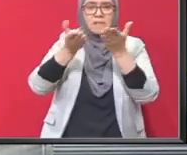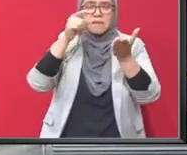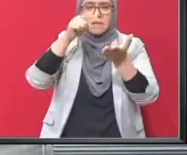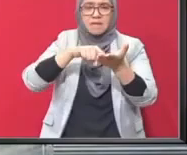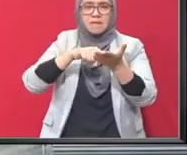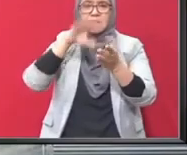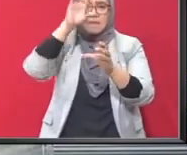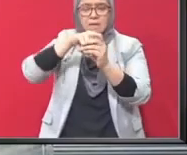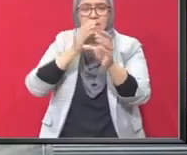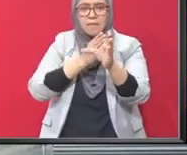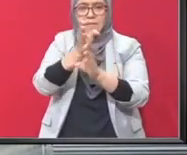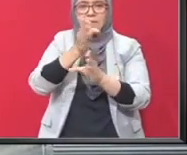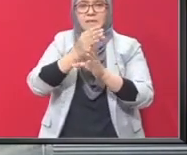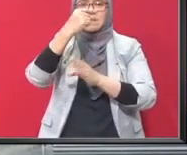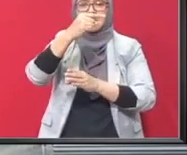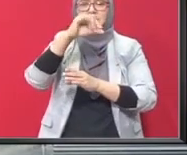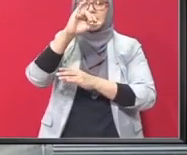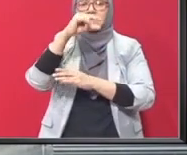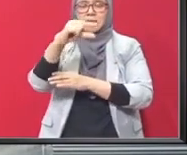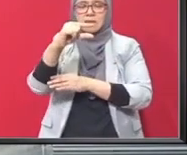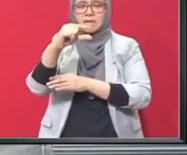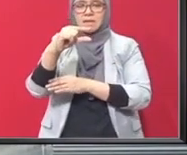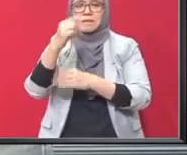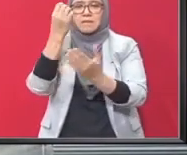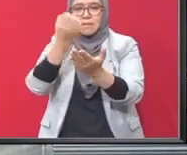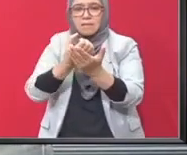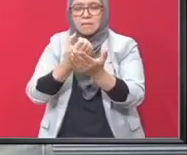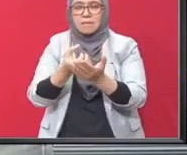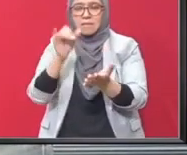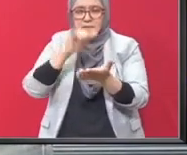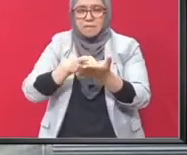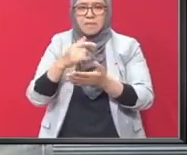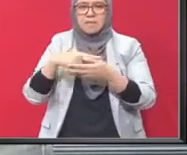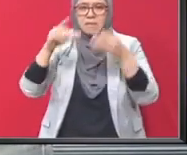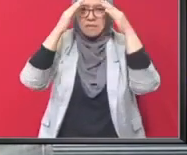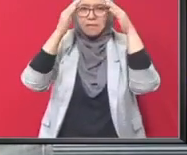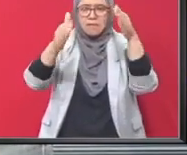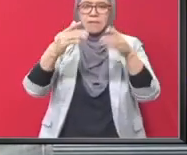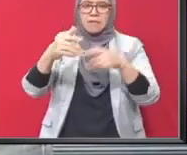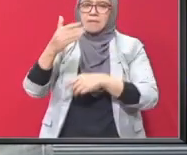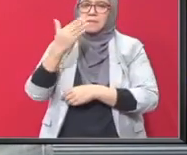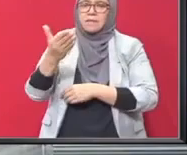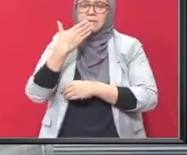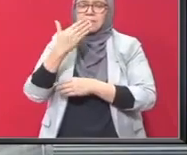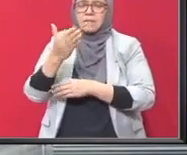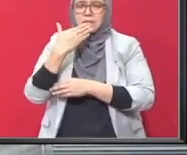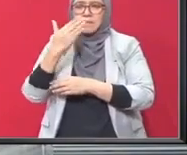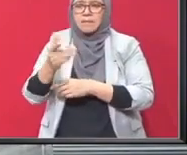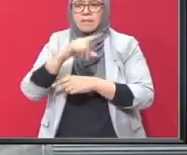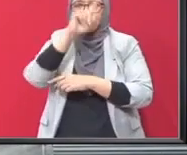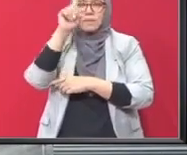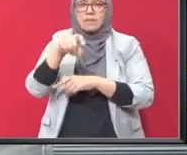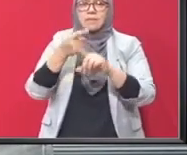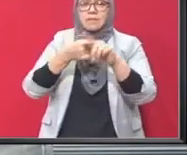dalam bidang ekonomi ini sangat itu yang kita berpacaran terima kasih pada soalnya demikian kalimat ampuh jika Terima kasih